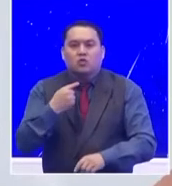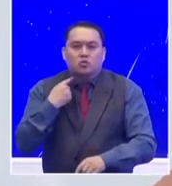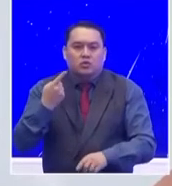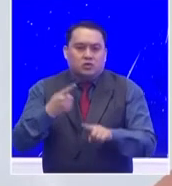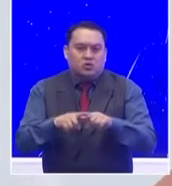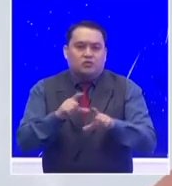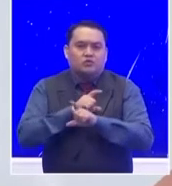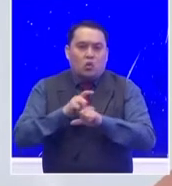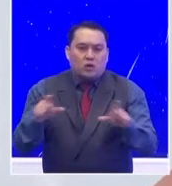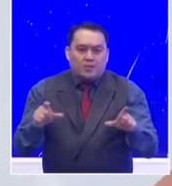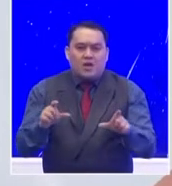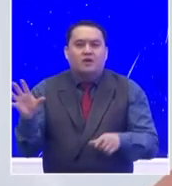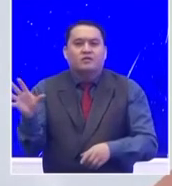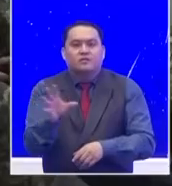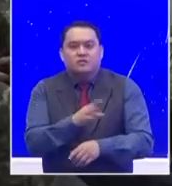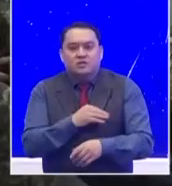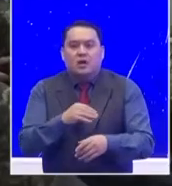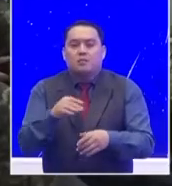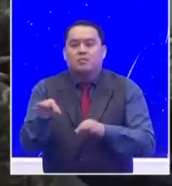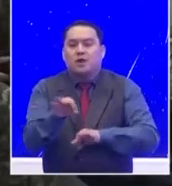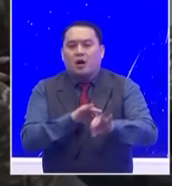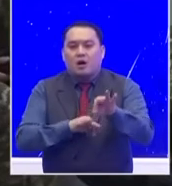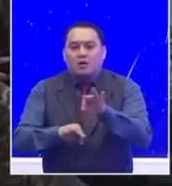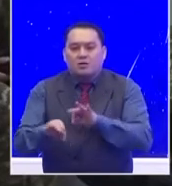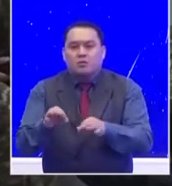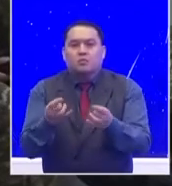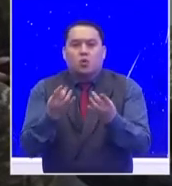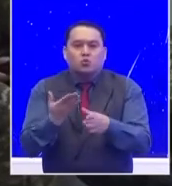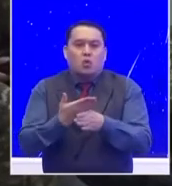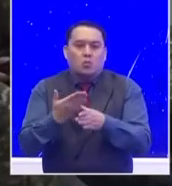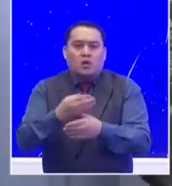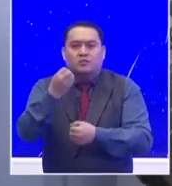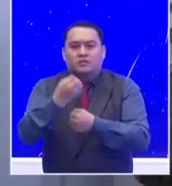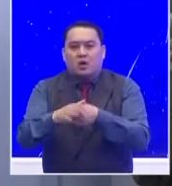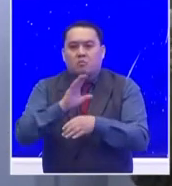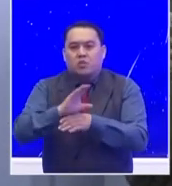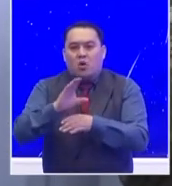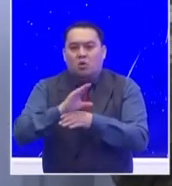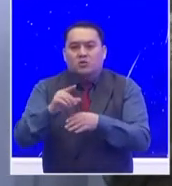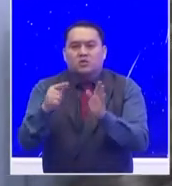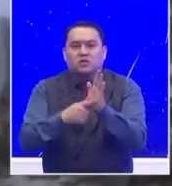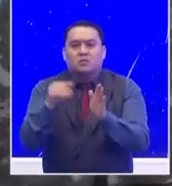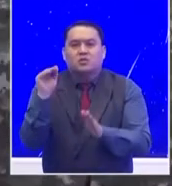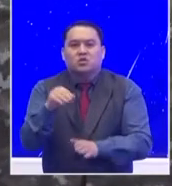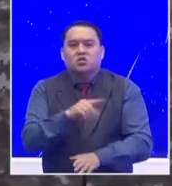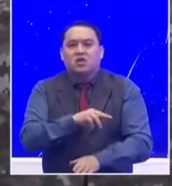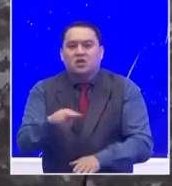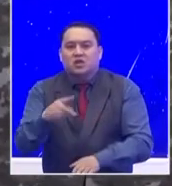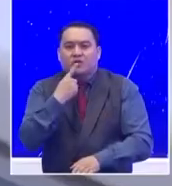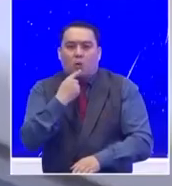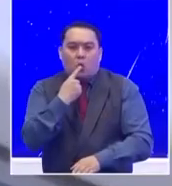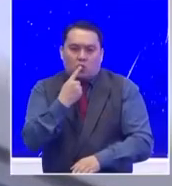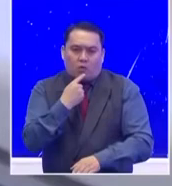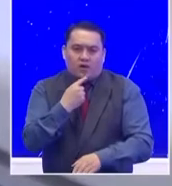Талдыкурганской военно-технической школы. Подхватили проект и простые волонтеры. Центр производит в год около 7 тысяч литров крови. В